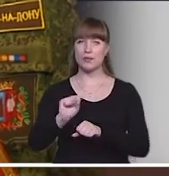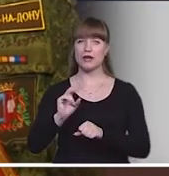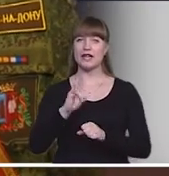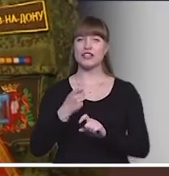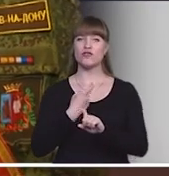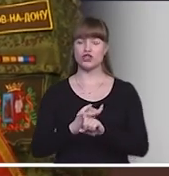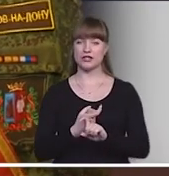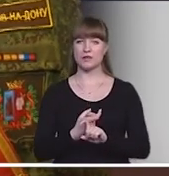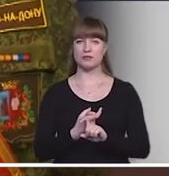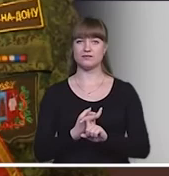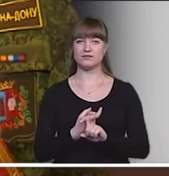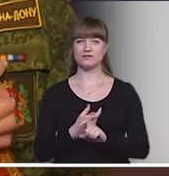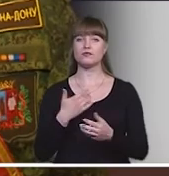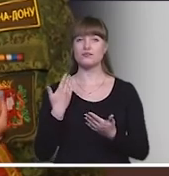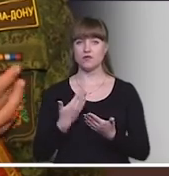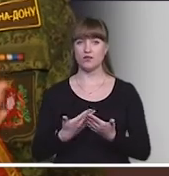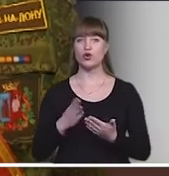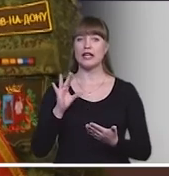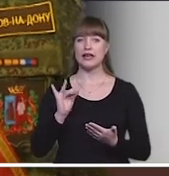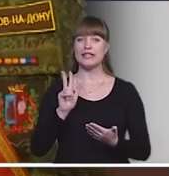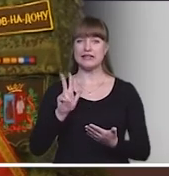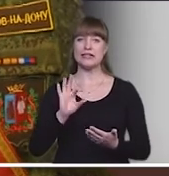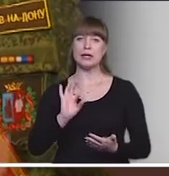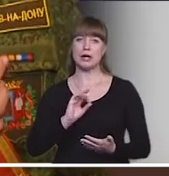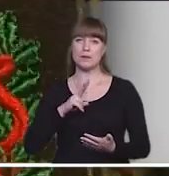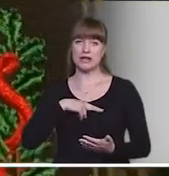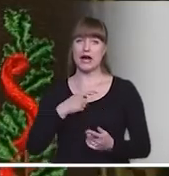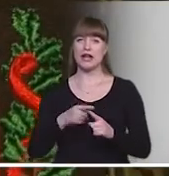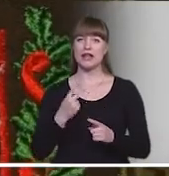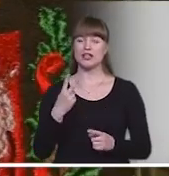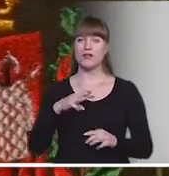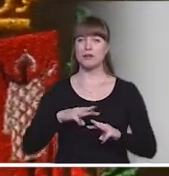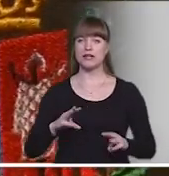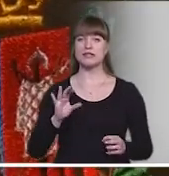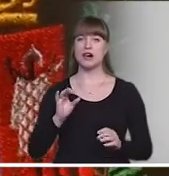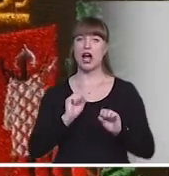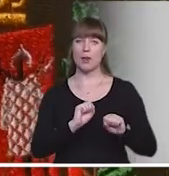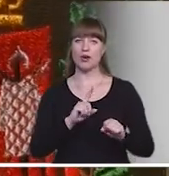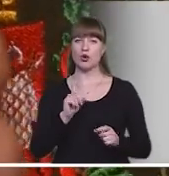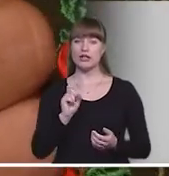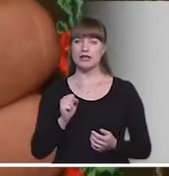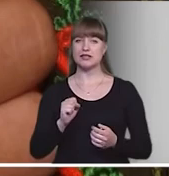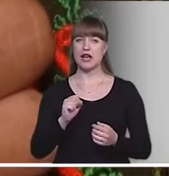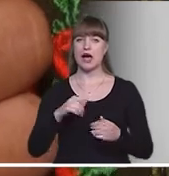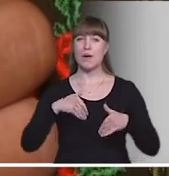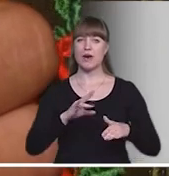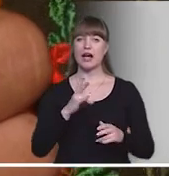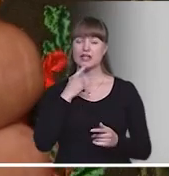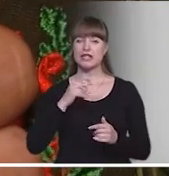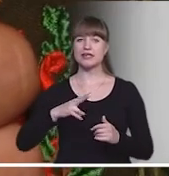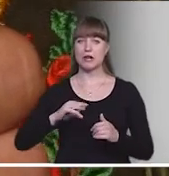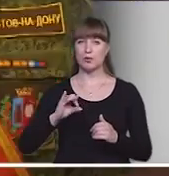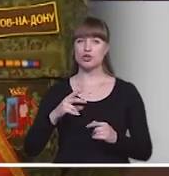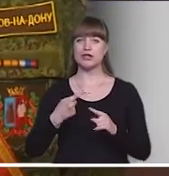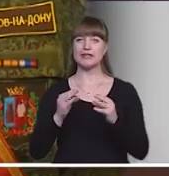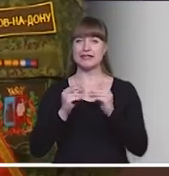над фашизмом. Ну вот, и 3 медали, это 2 от министра обороны за парад на Красной площади и 1, это